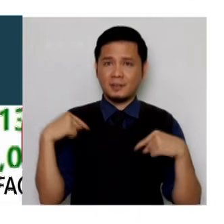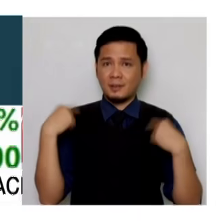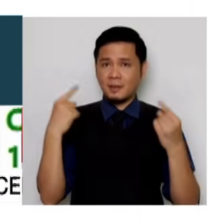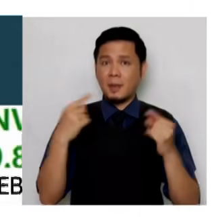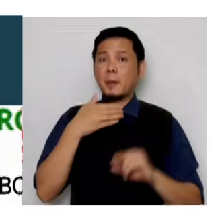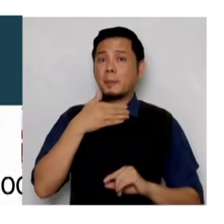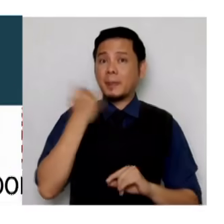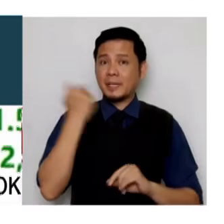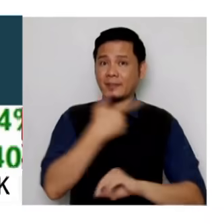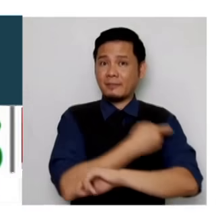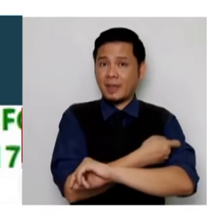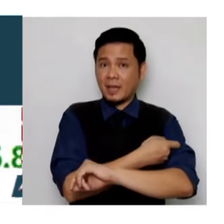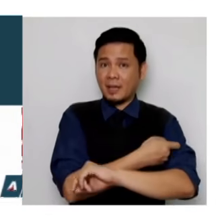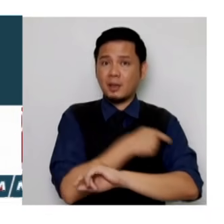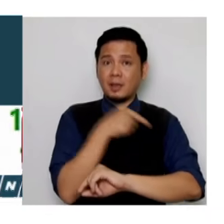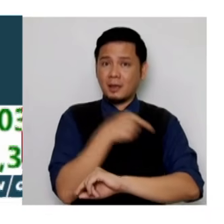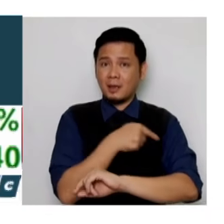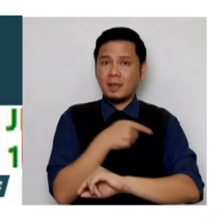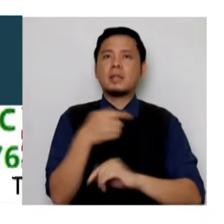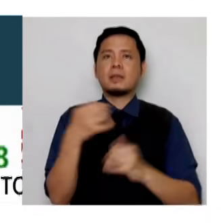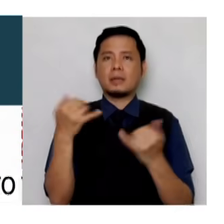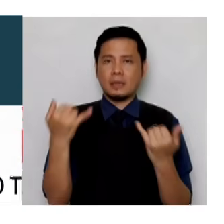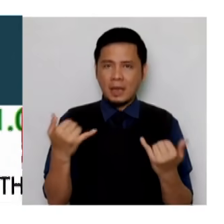vaccine is the one that's available.